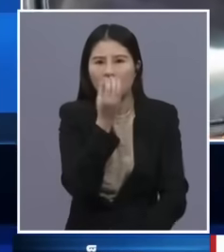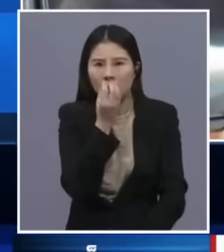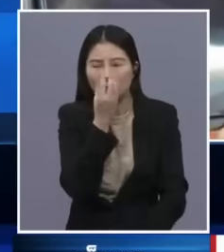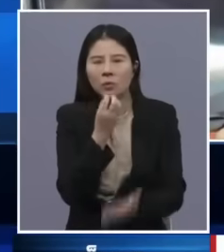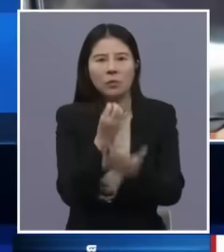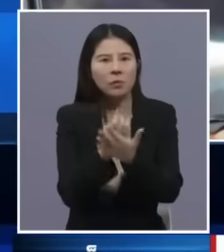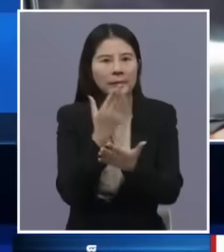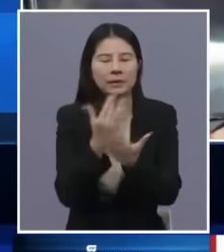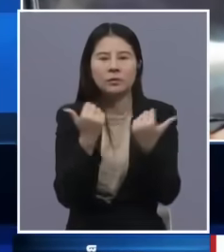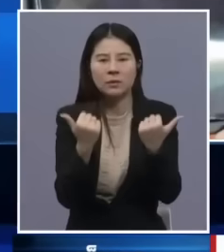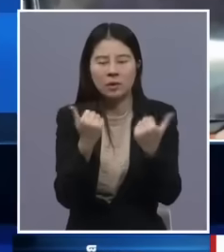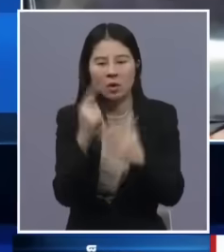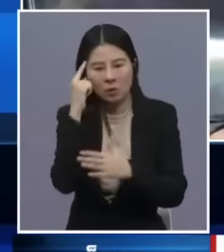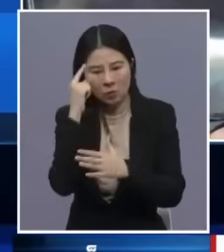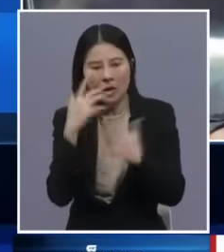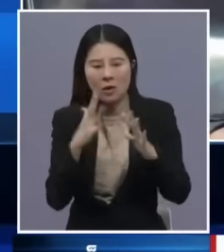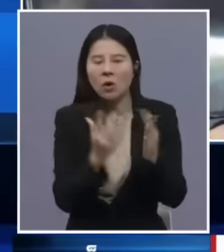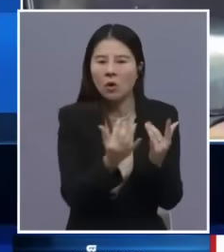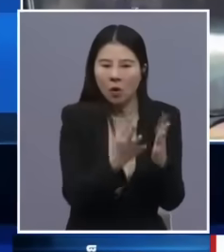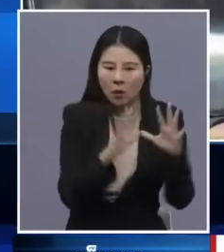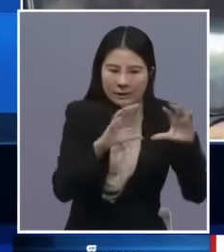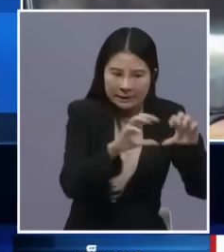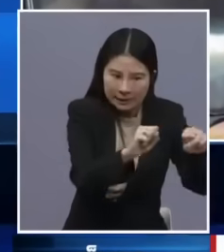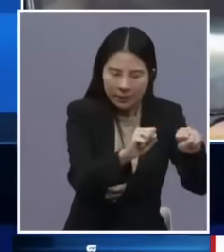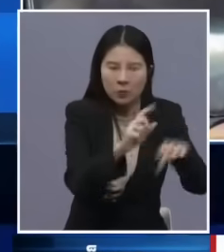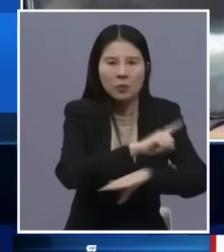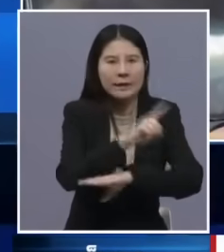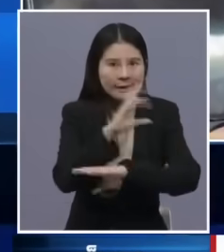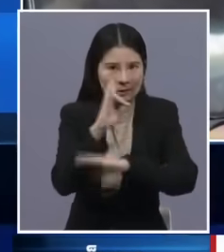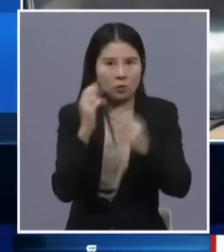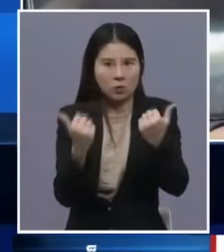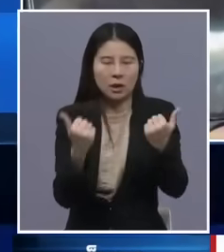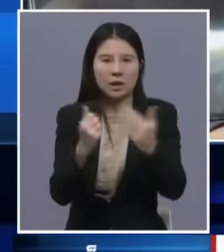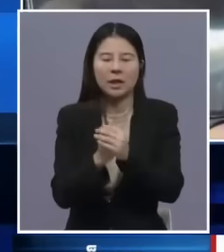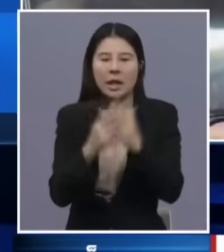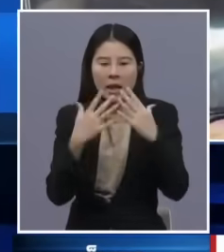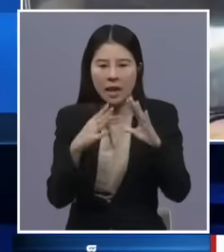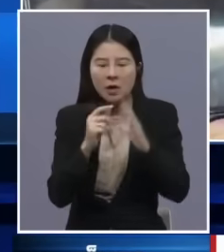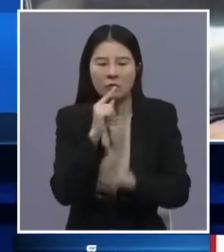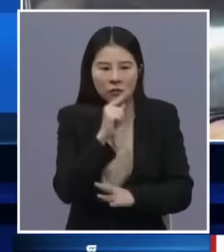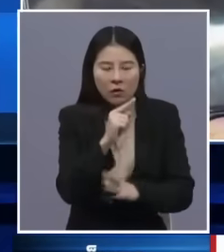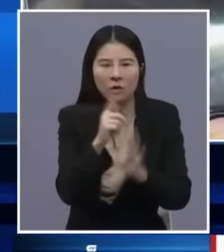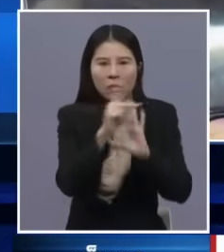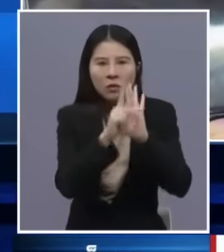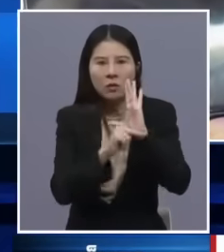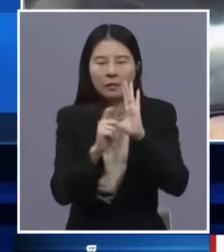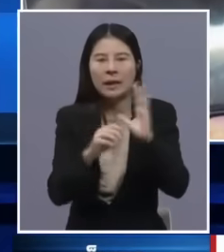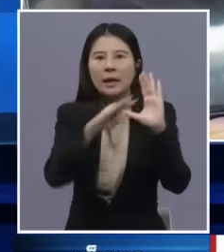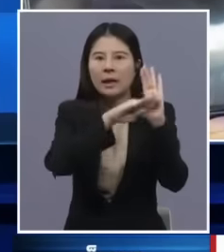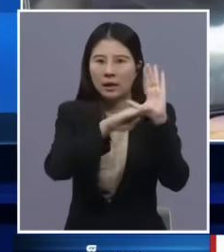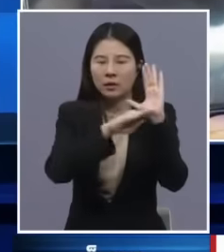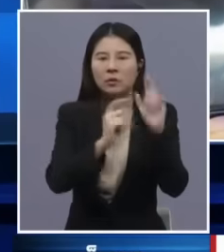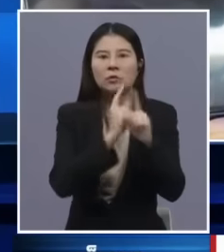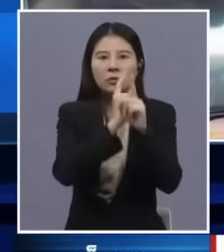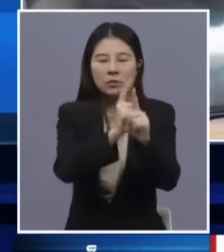วอาจจับกุมได้ในวันที่7ก็คือวันนี้นะฮะก่อนจะดำเนินคดีตามกฎหมายก็เลยฝากบอกไปยังผู้บัญชาการภาคทุก